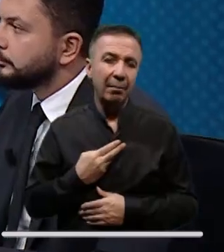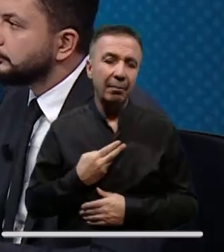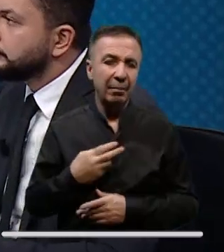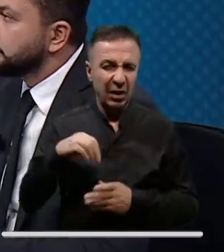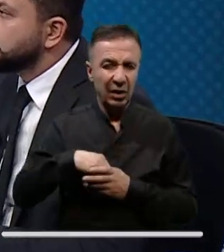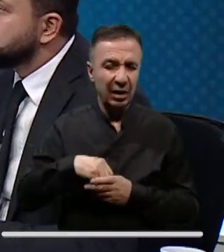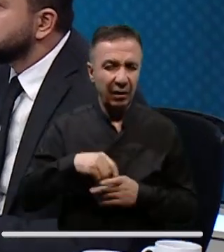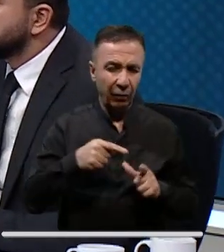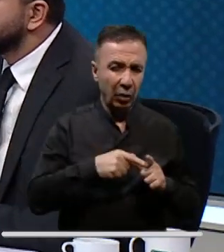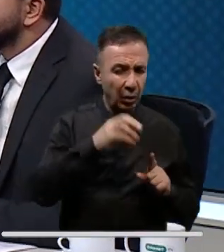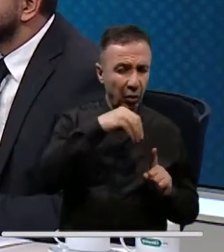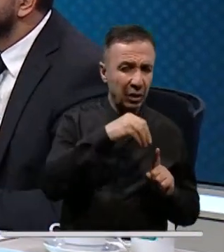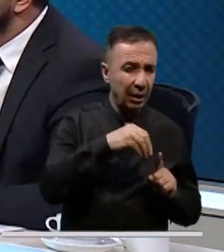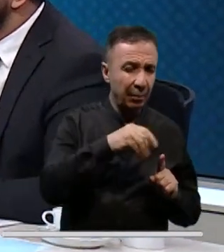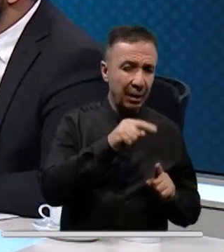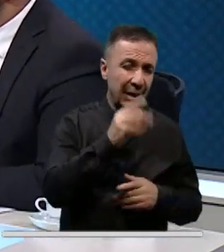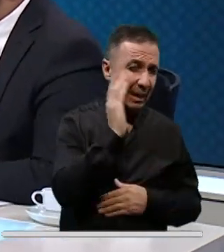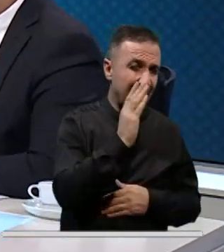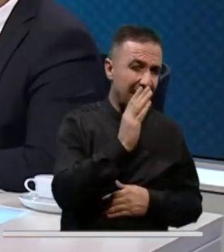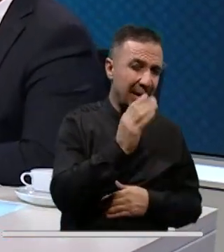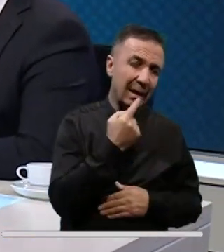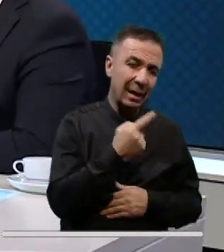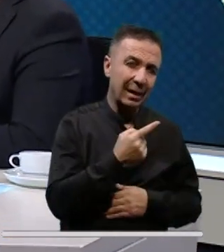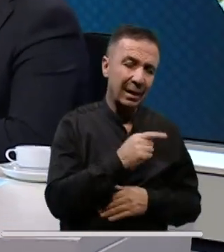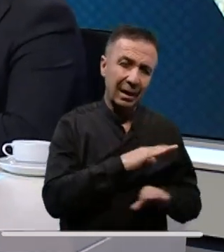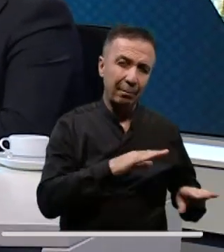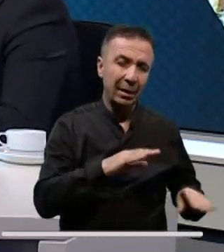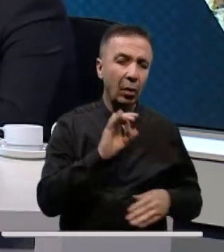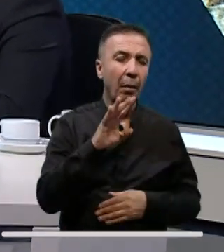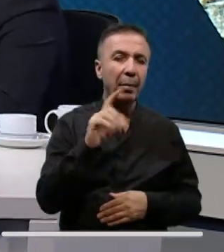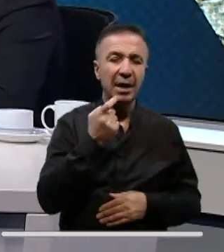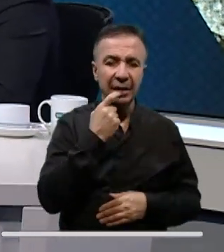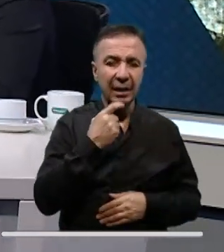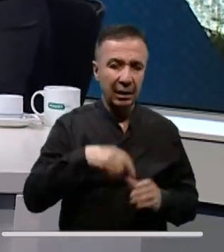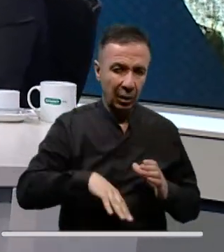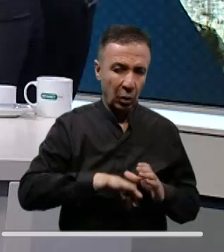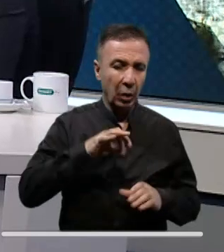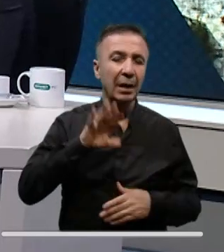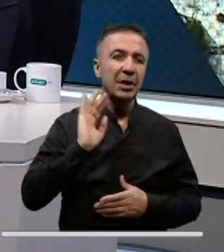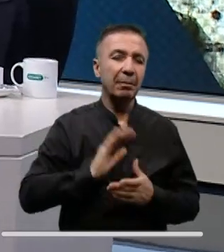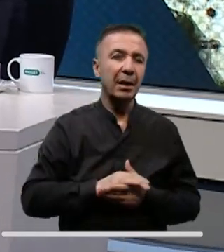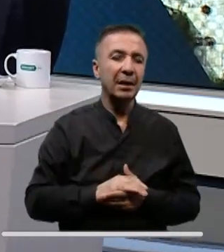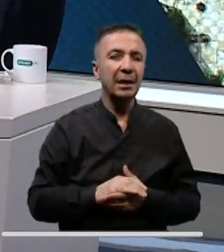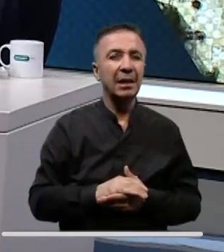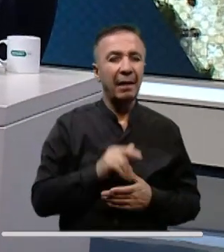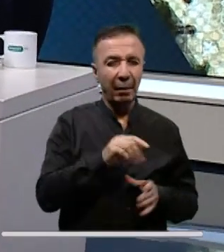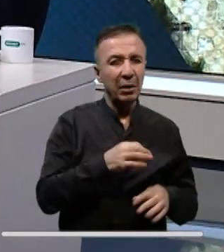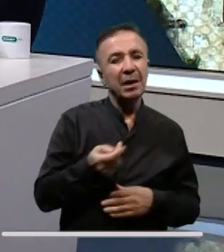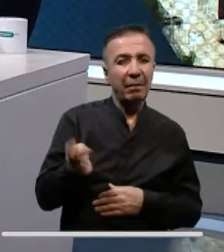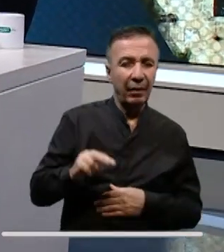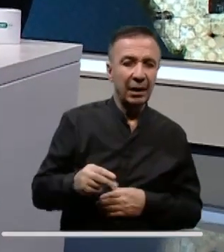git dedi Ve bitti ondan sonra 15 yıl e kurada çıkmadı ve vefat etti bu durumda bir